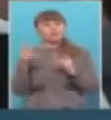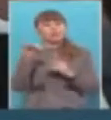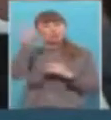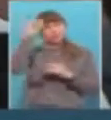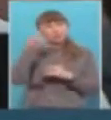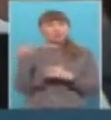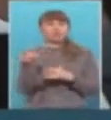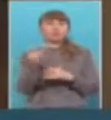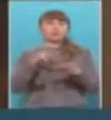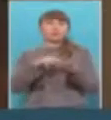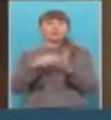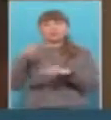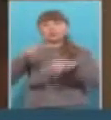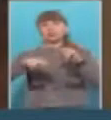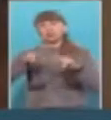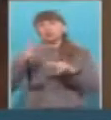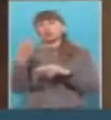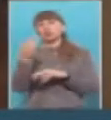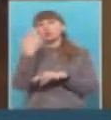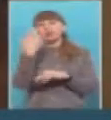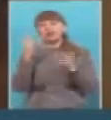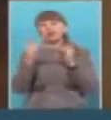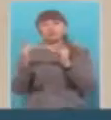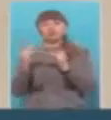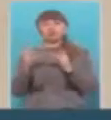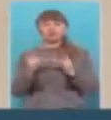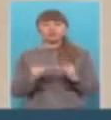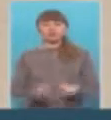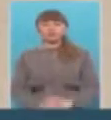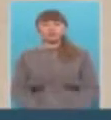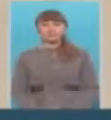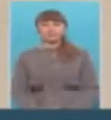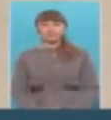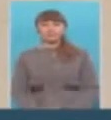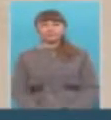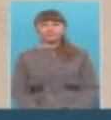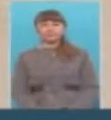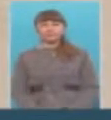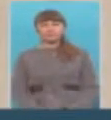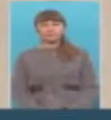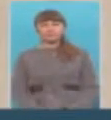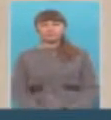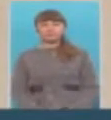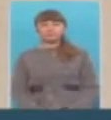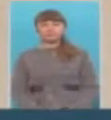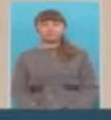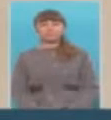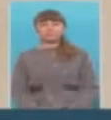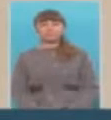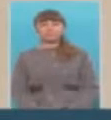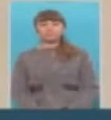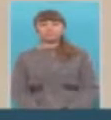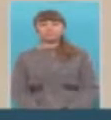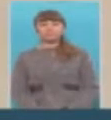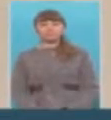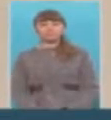сайын 10 мың теңге, ал мектеп оқушыларына 5 мың теңгеден. Мен Алматы қаласының өз университетінің жастарының атынан